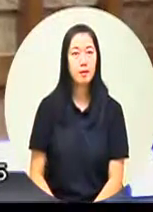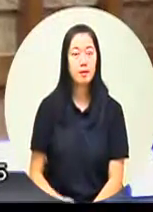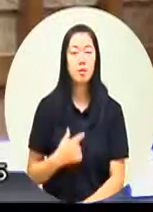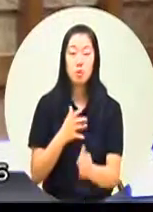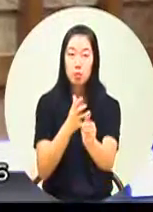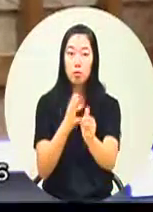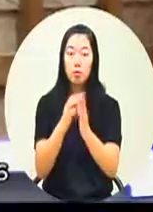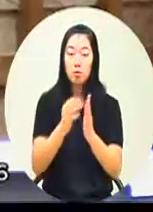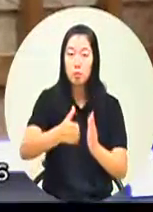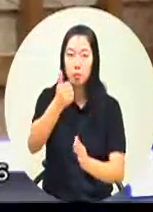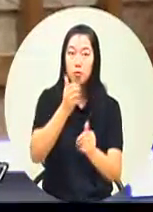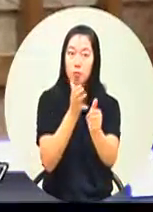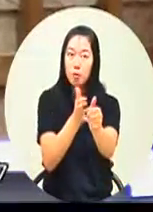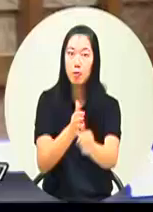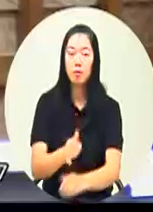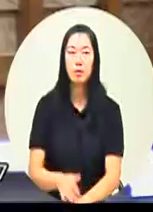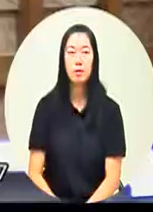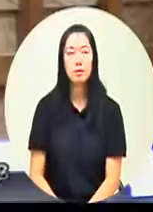局长，